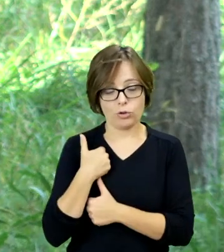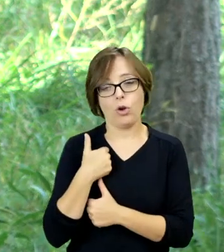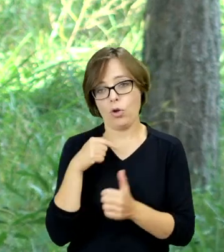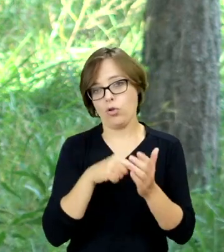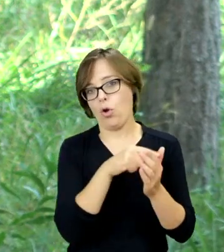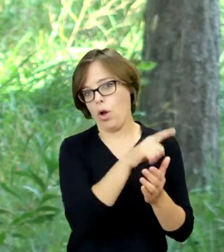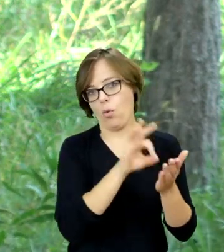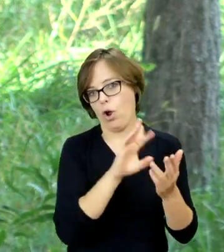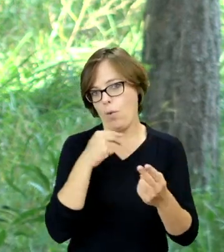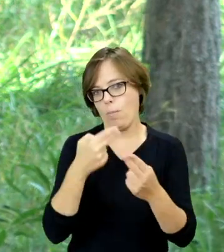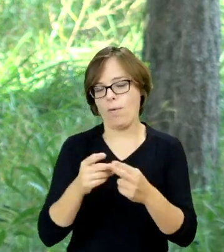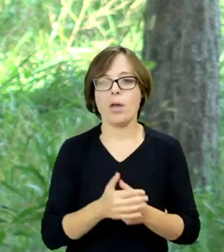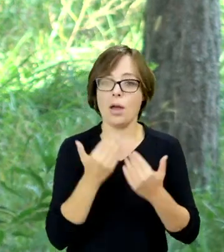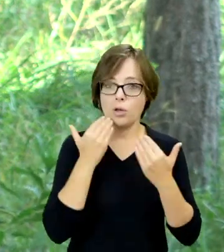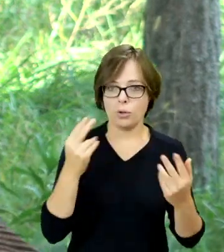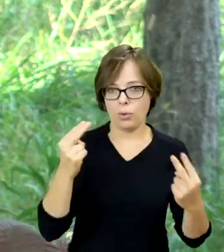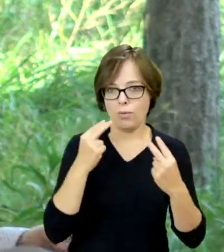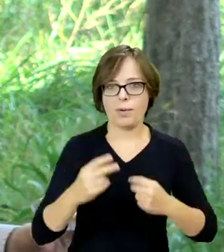uwagę.